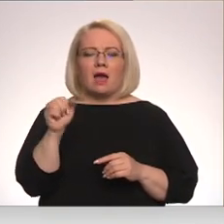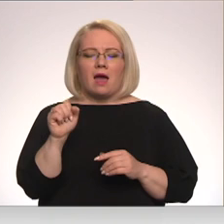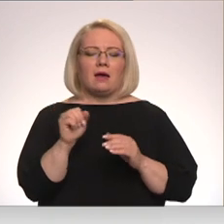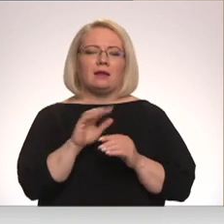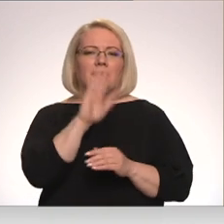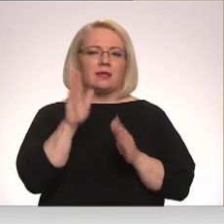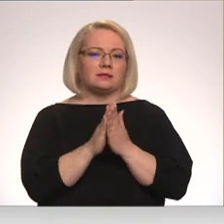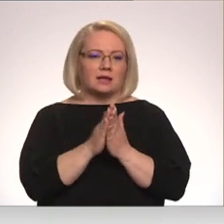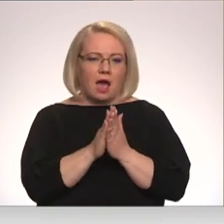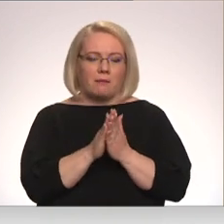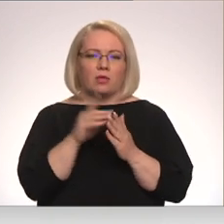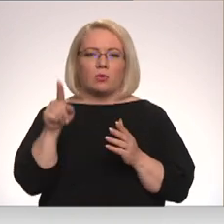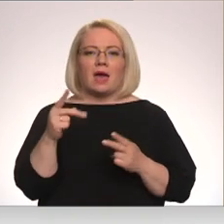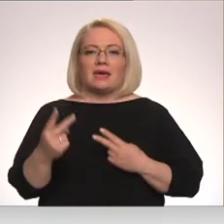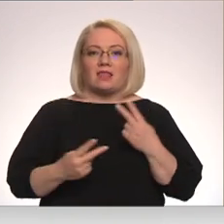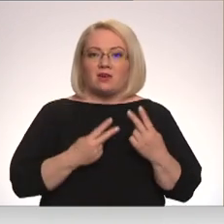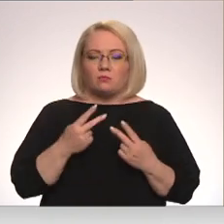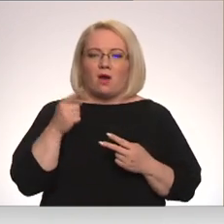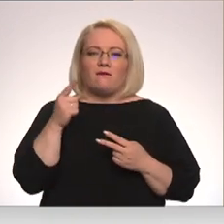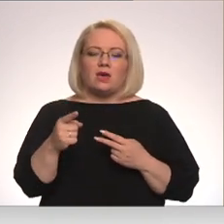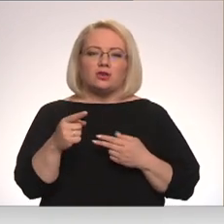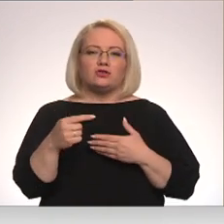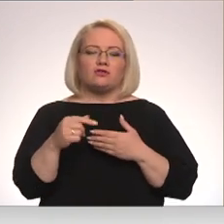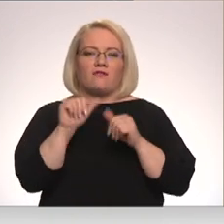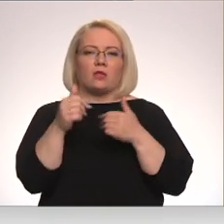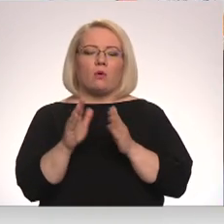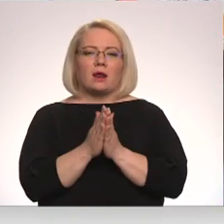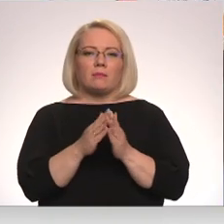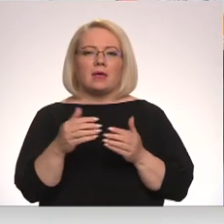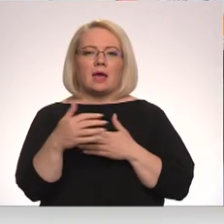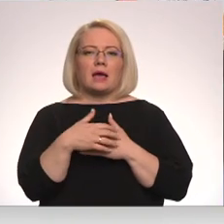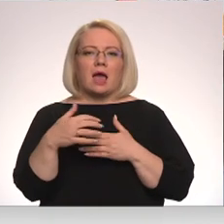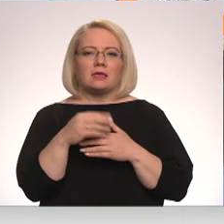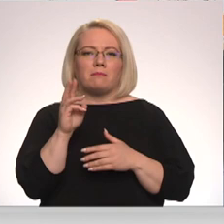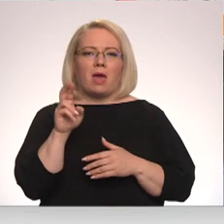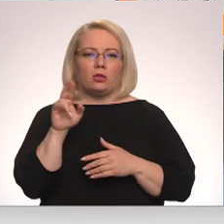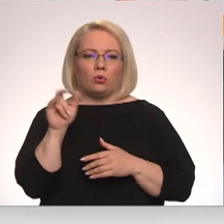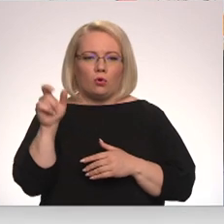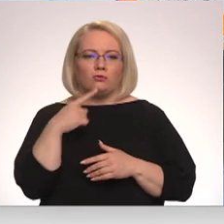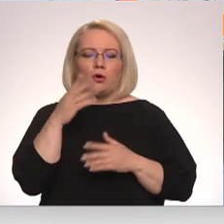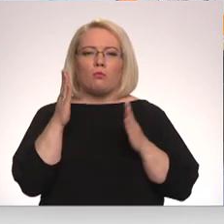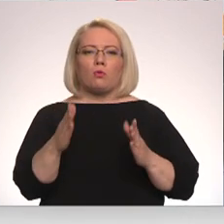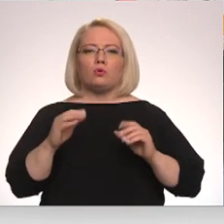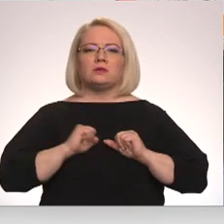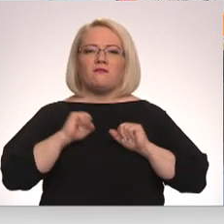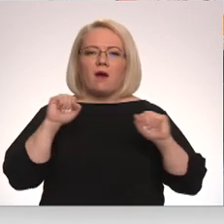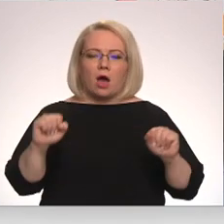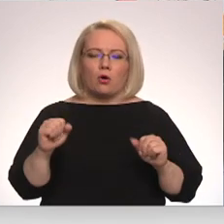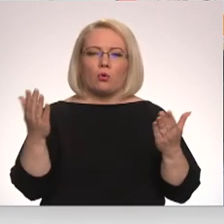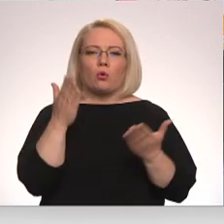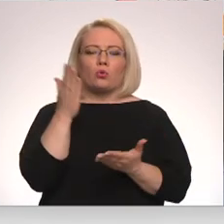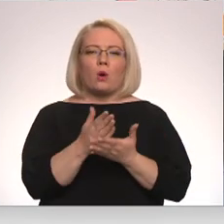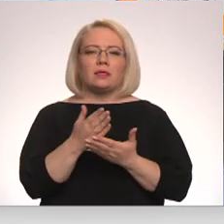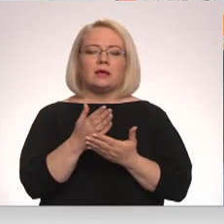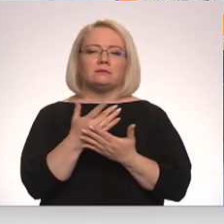Dogmena, Edvards veidos savu grāmatu par Kaķmenu. Viņš būs varons, ka tur notiksies visādi notikumi Latvijā,